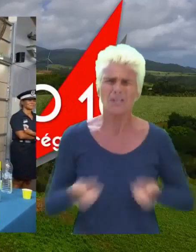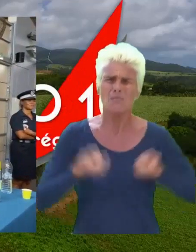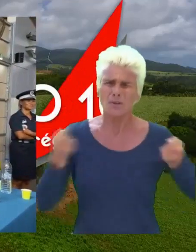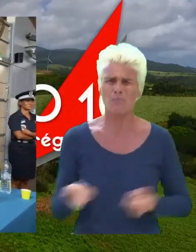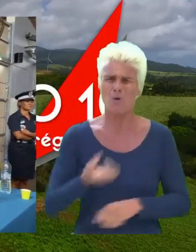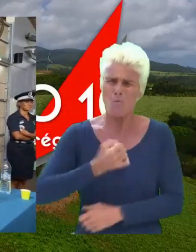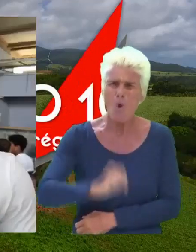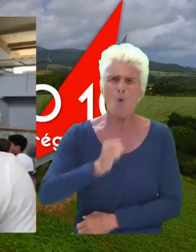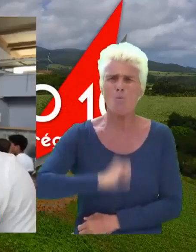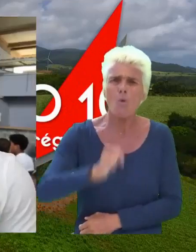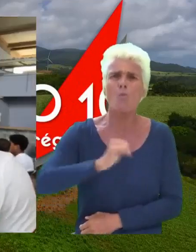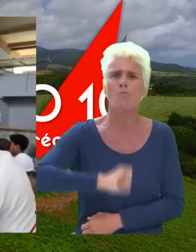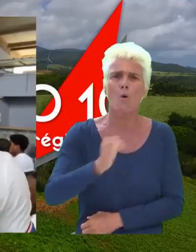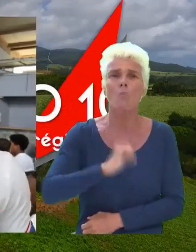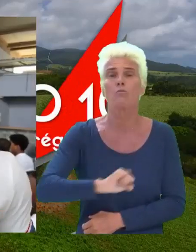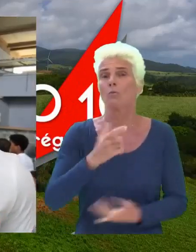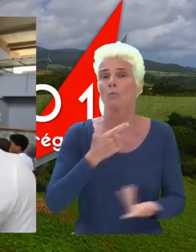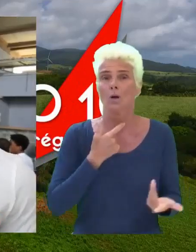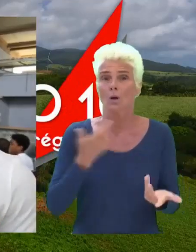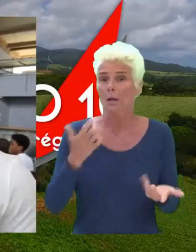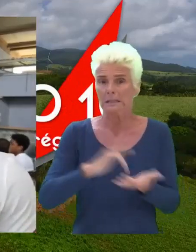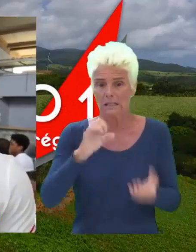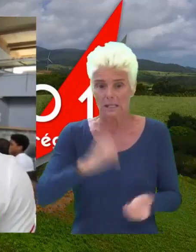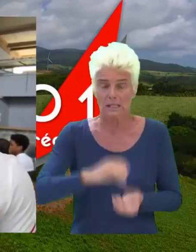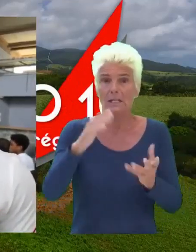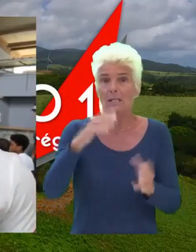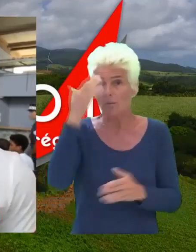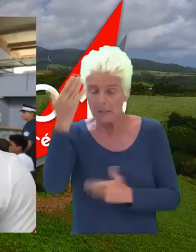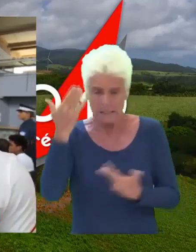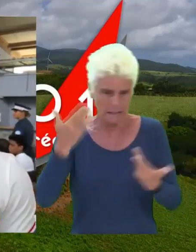là interet